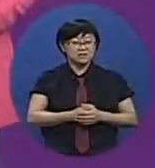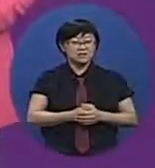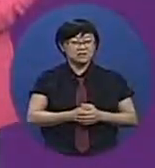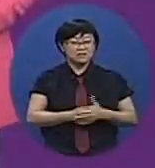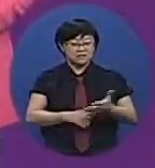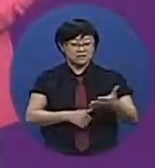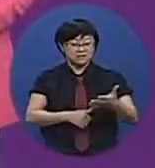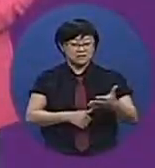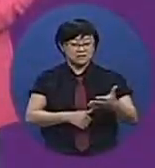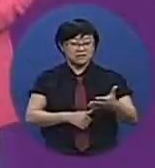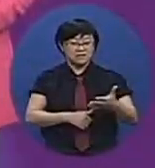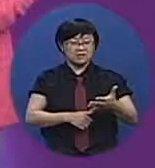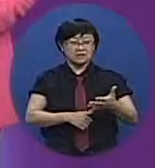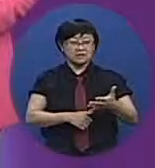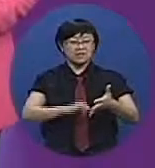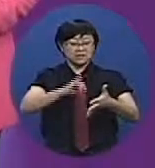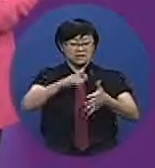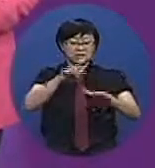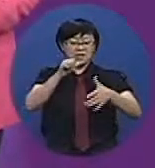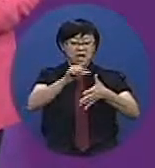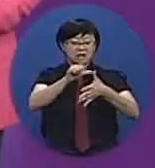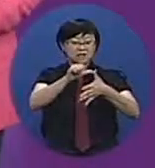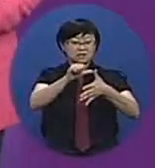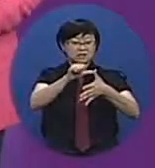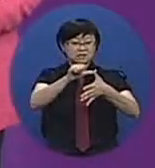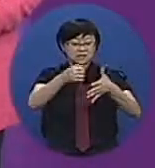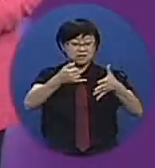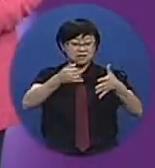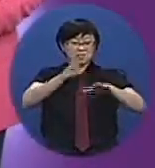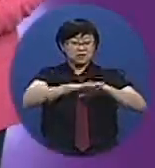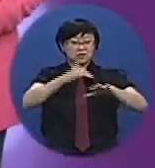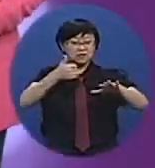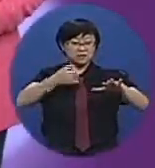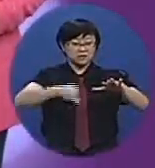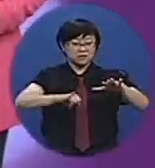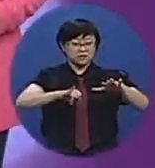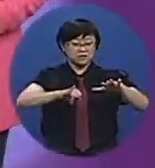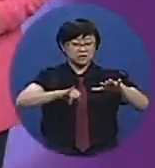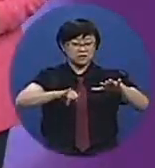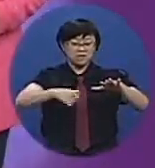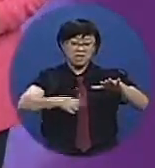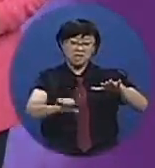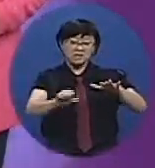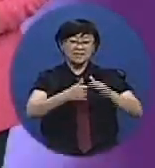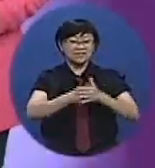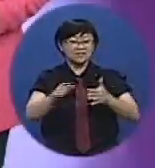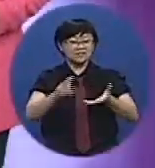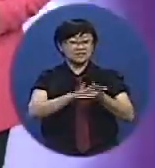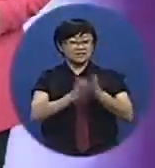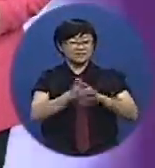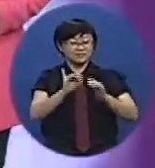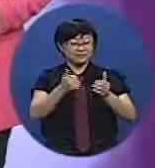큰 손녀가 1학년. 네. 예. 작은 손자가 네. 5살 유치원에 가고. 네. 네.